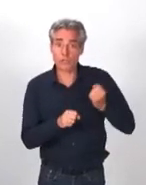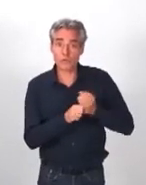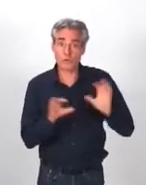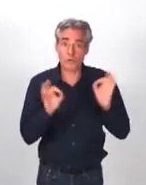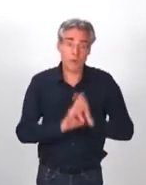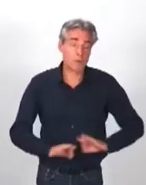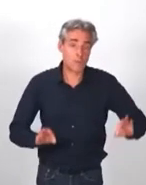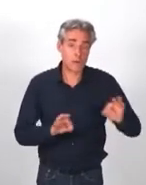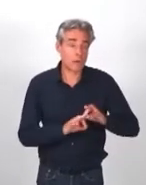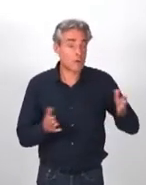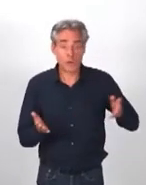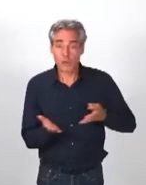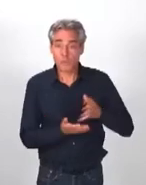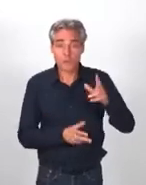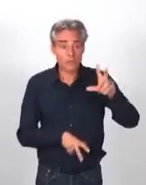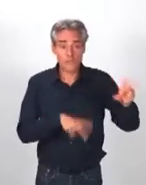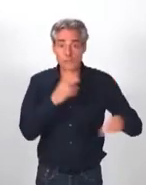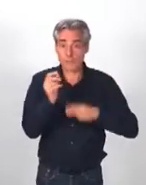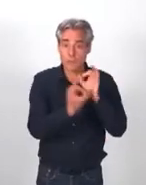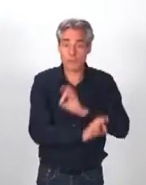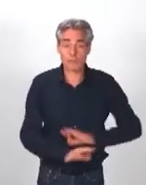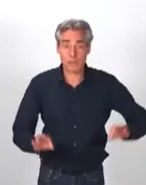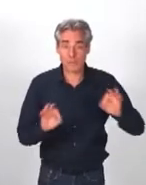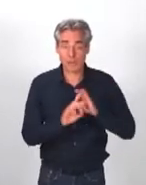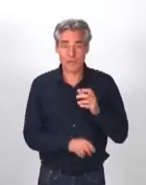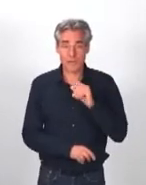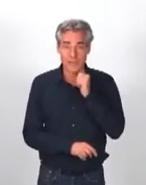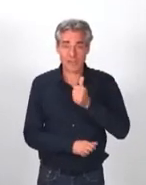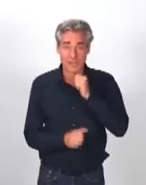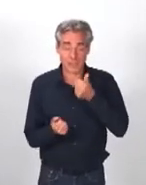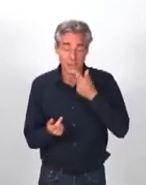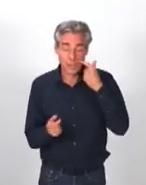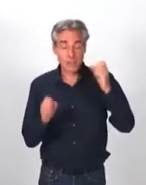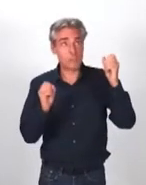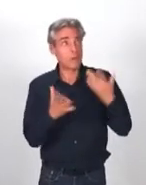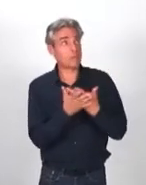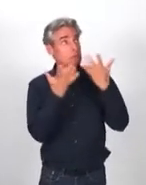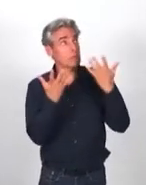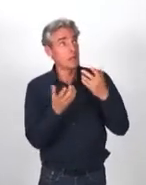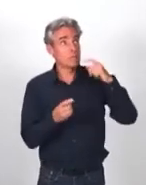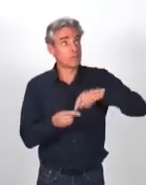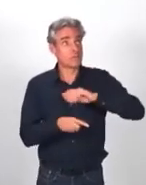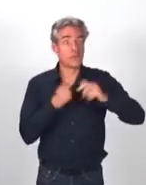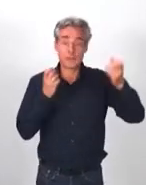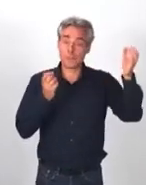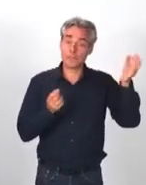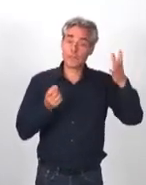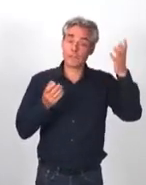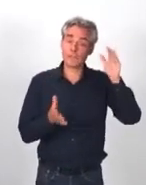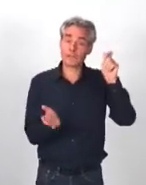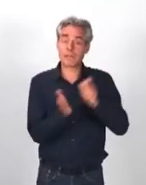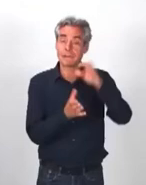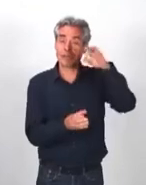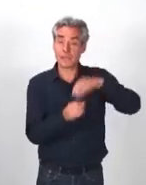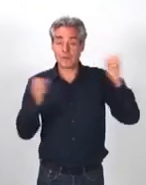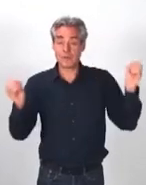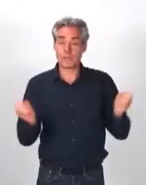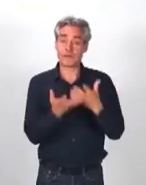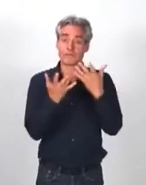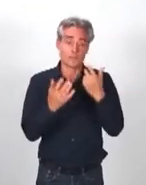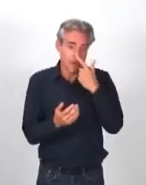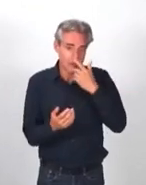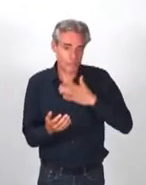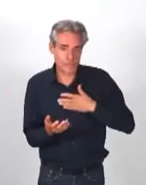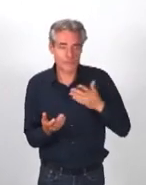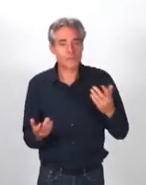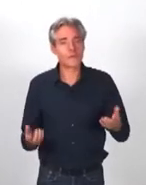aucun projet végétal, rien du tout. Et comme si tout d'un coup, tout était apparu au moment de votre élection. Et je trouve que le